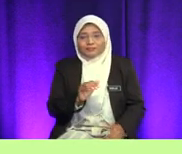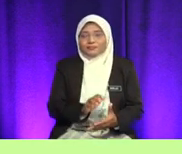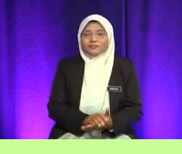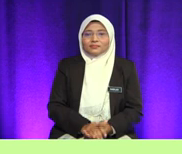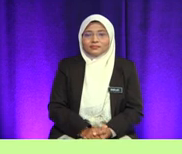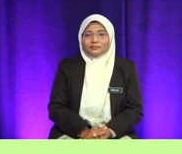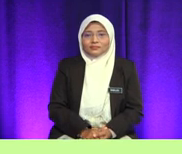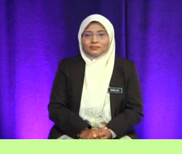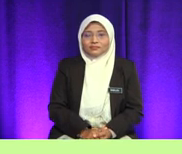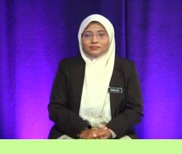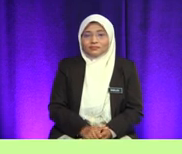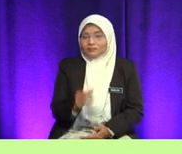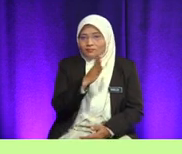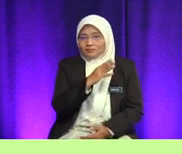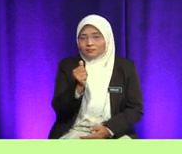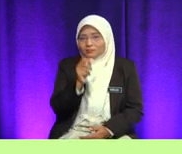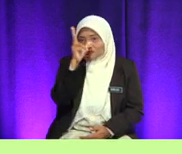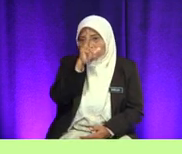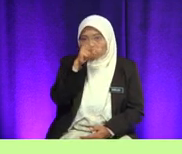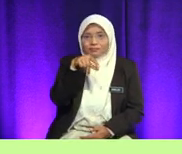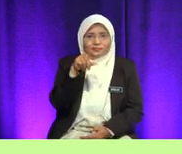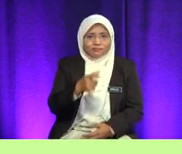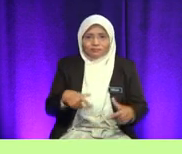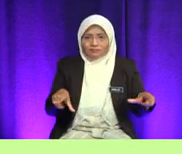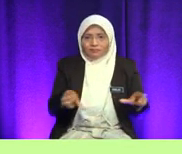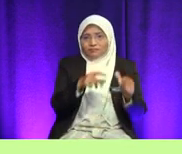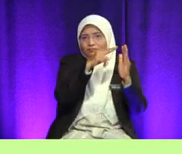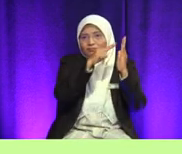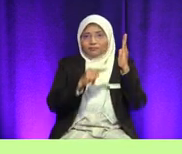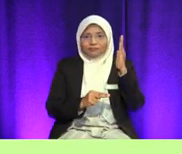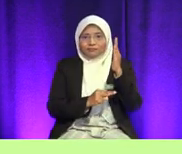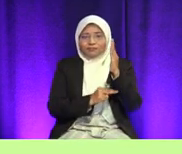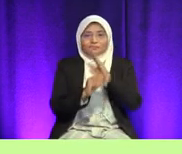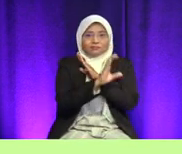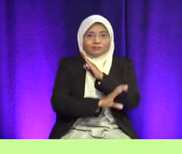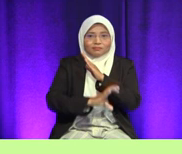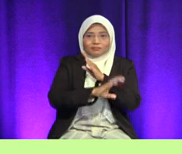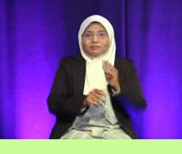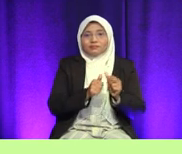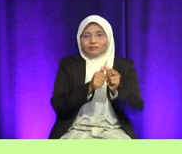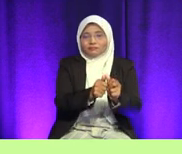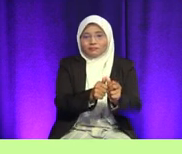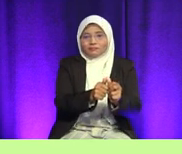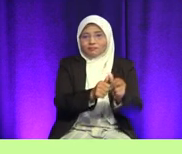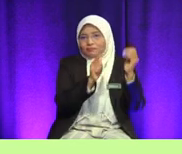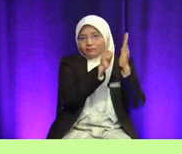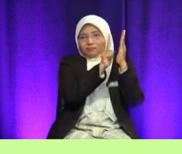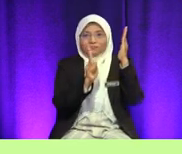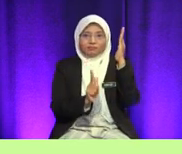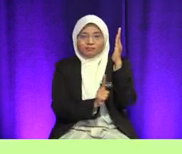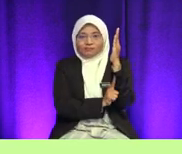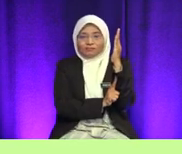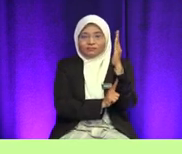yang sama serta Pemerintah perlu melaksanakan undang-undang negara menurut perlembagaan secara berkesan